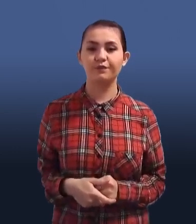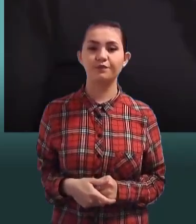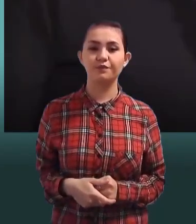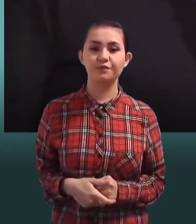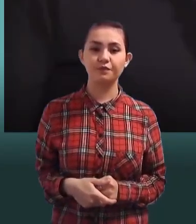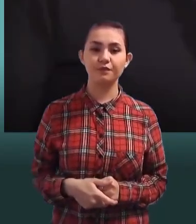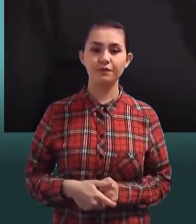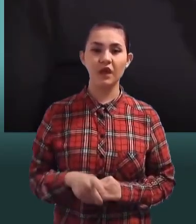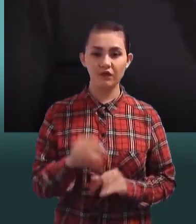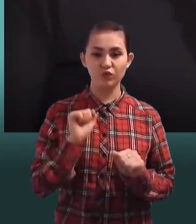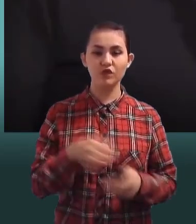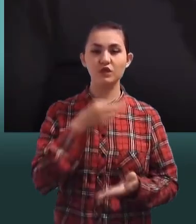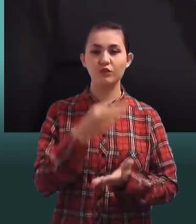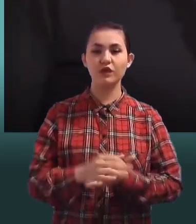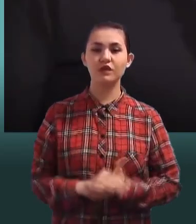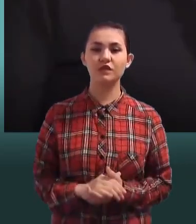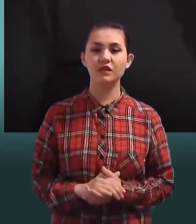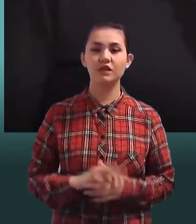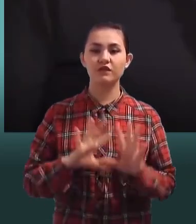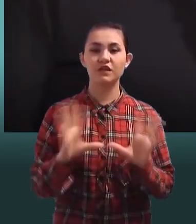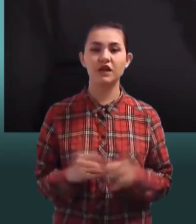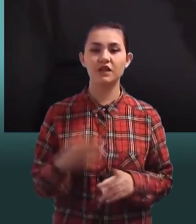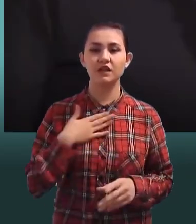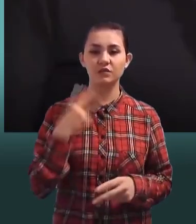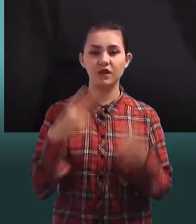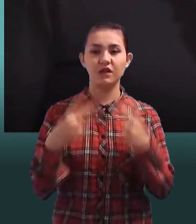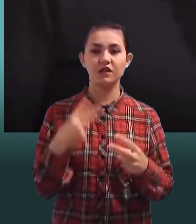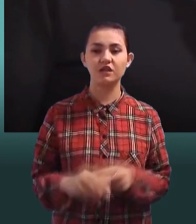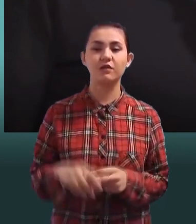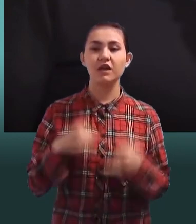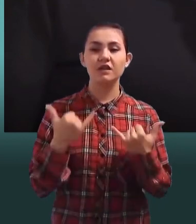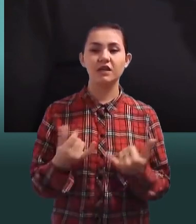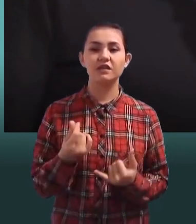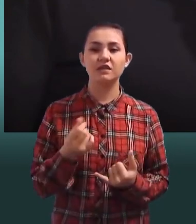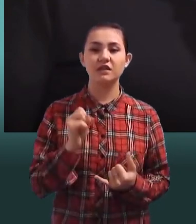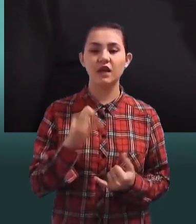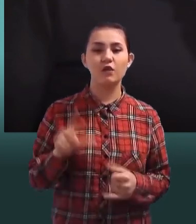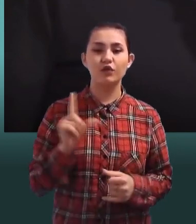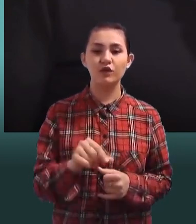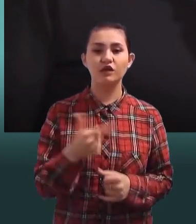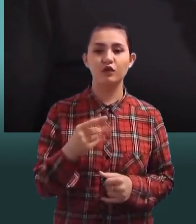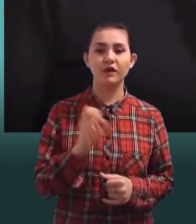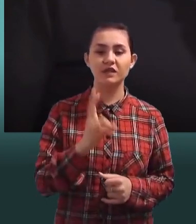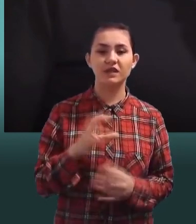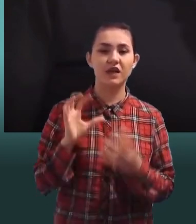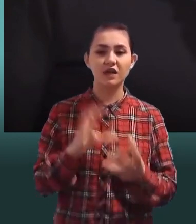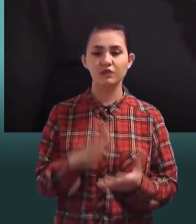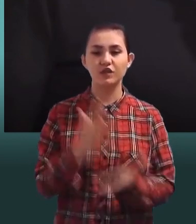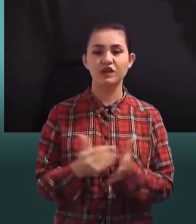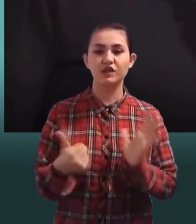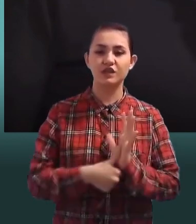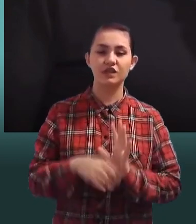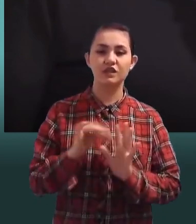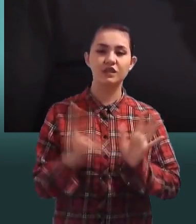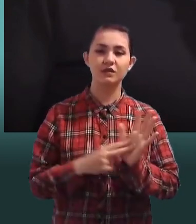А ви можете пояснити взагалі нашим глядачам, ось зараз ціна на проїзд у громадському транспорті складає 6 та 7